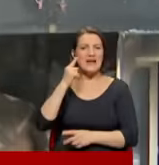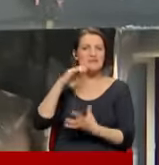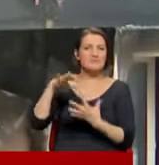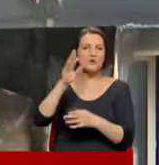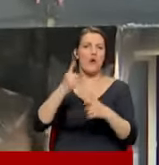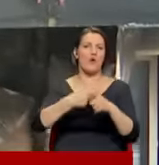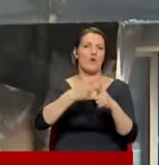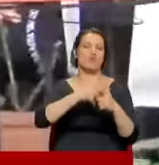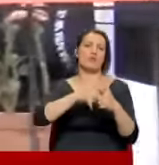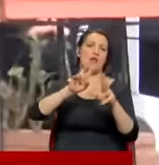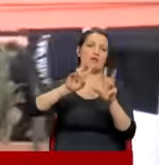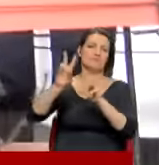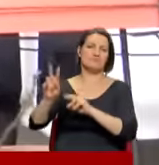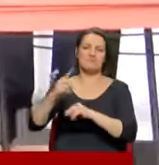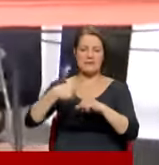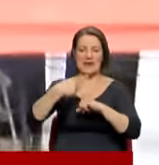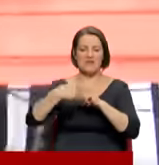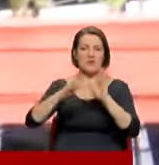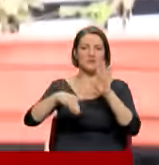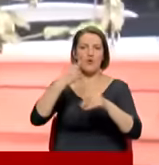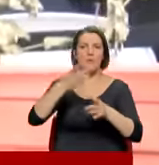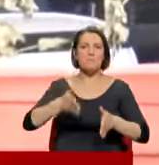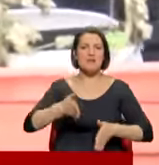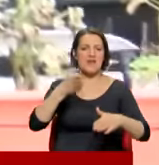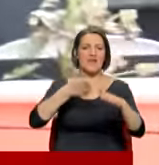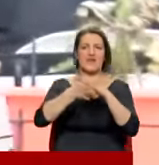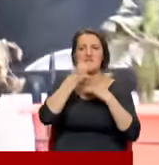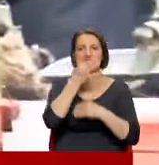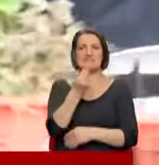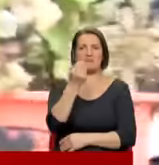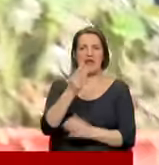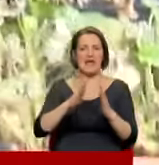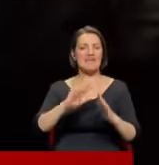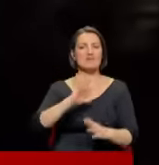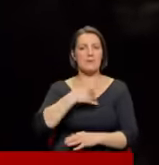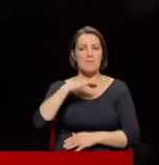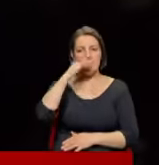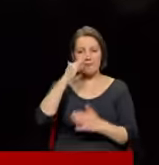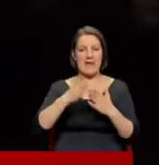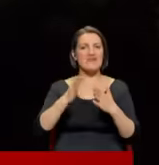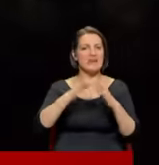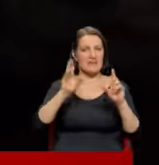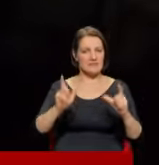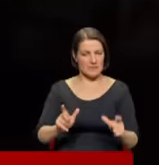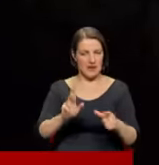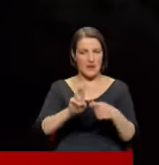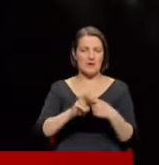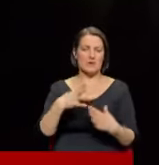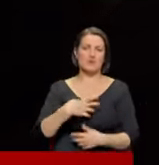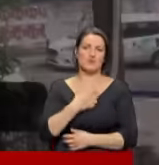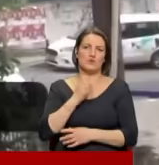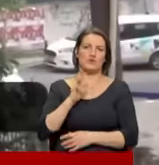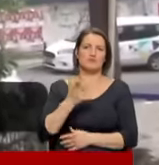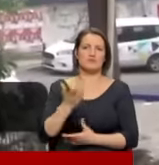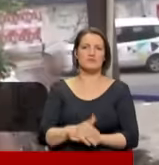sakinleri otellere yerleştirilmişti. Bir hafta sonra o binaya giriş izni verildi. Ev sahipleri bayramı evlerinde ama buruk